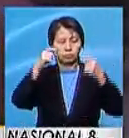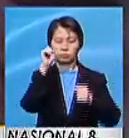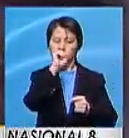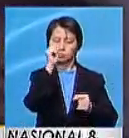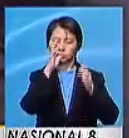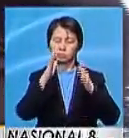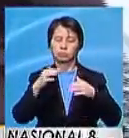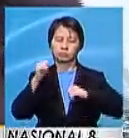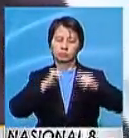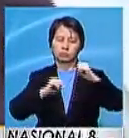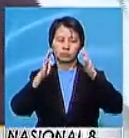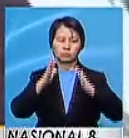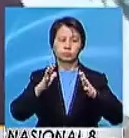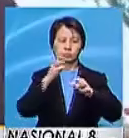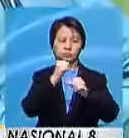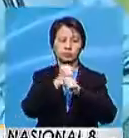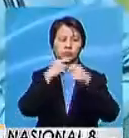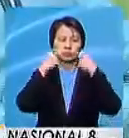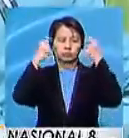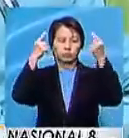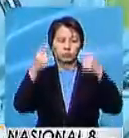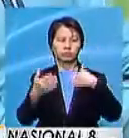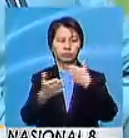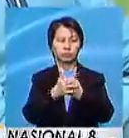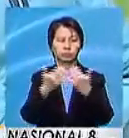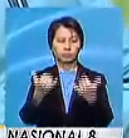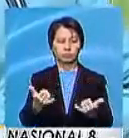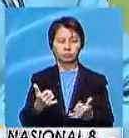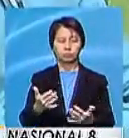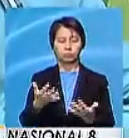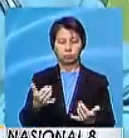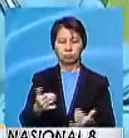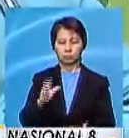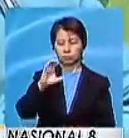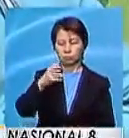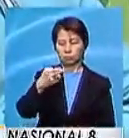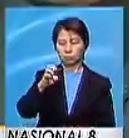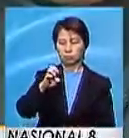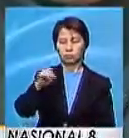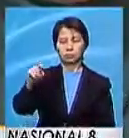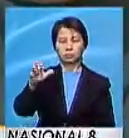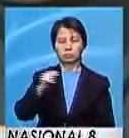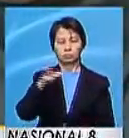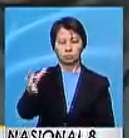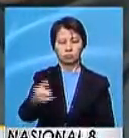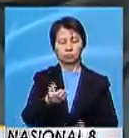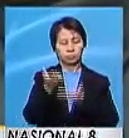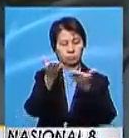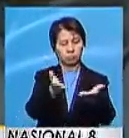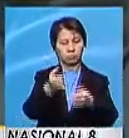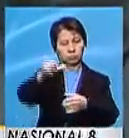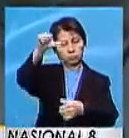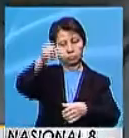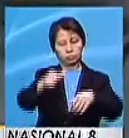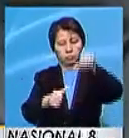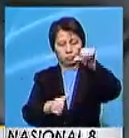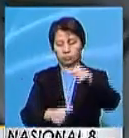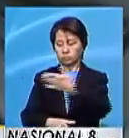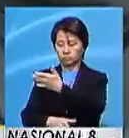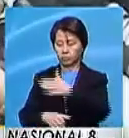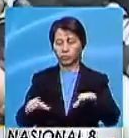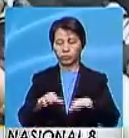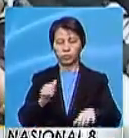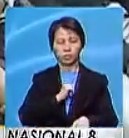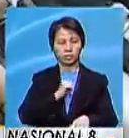yang berjaya mengukir kejayaan sehingga sekarang. Menariknya, Cita juga akan menyajikan teh tarik yang dibuatnya sendiri kepada